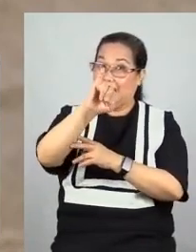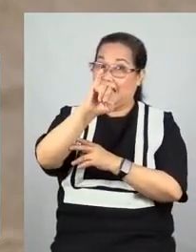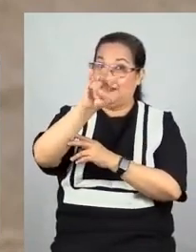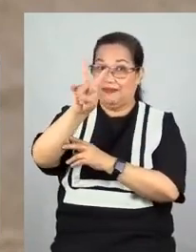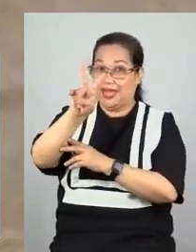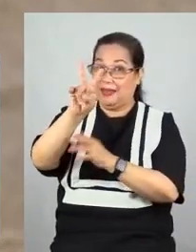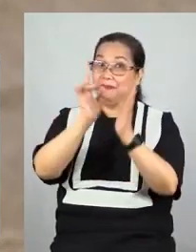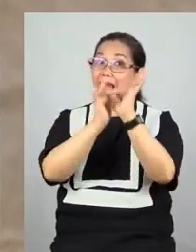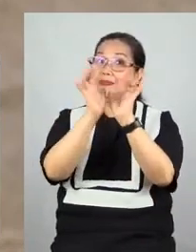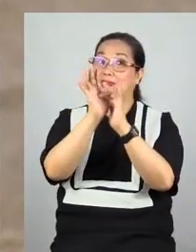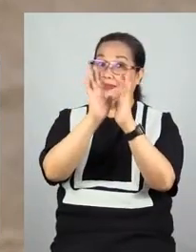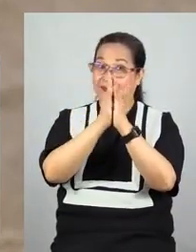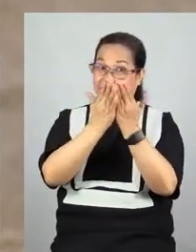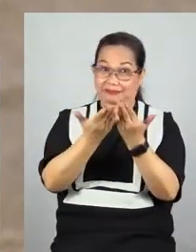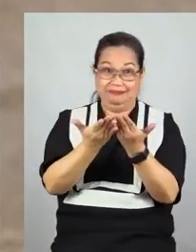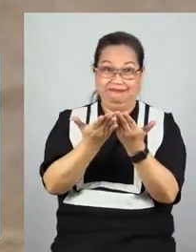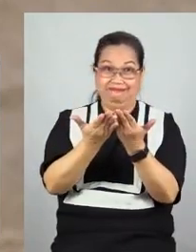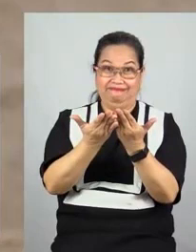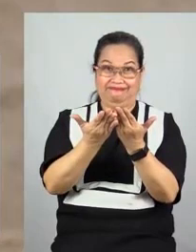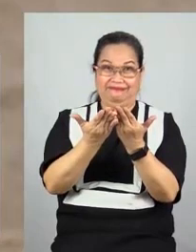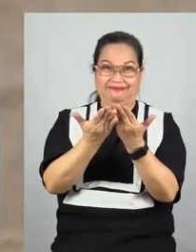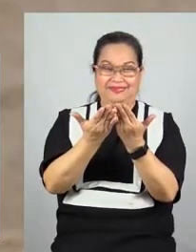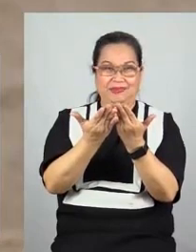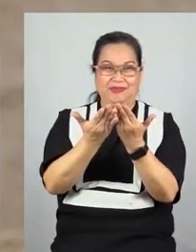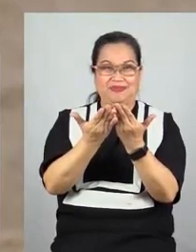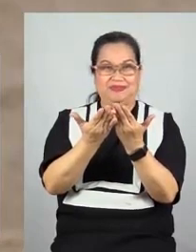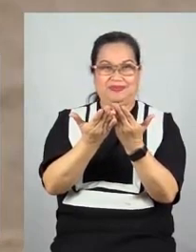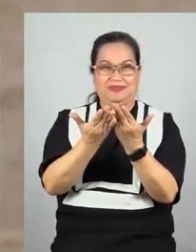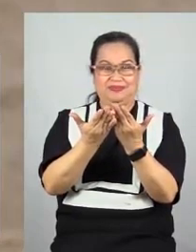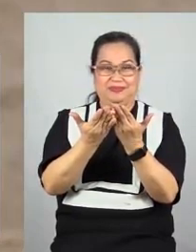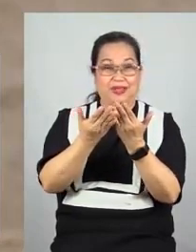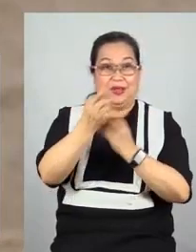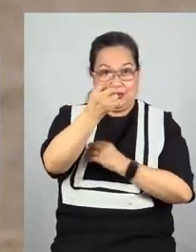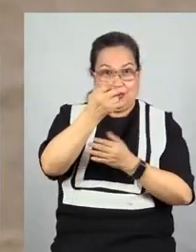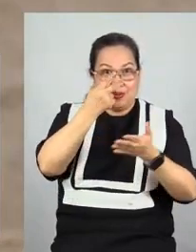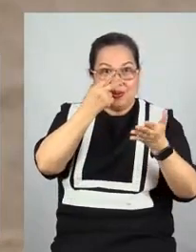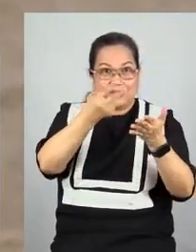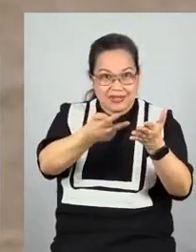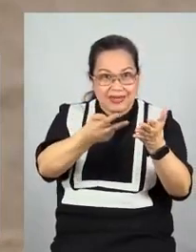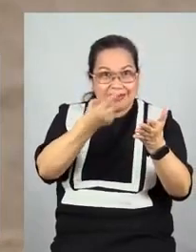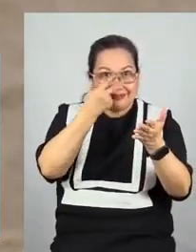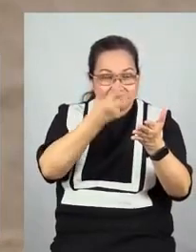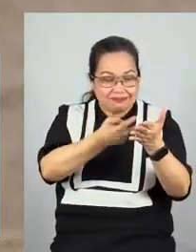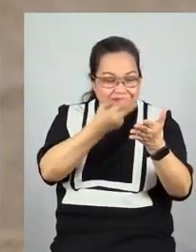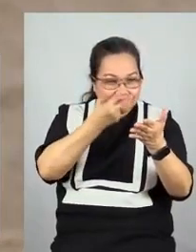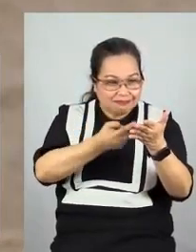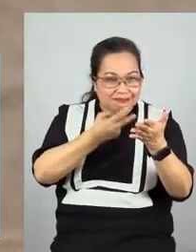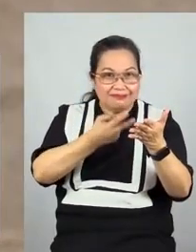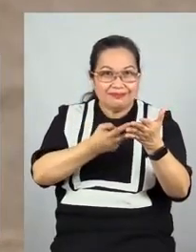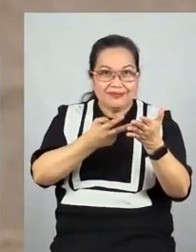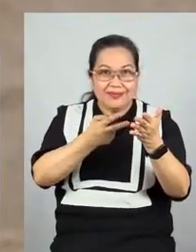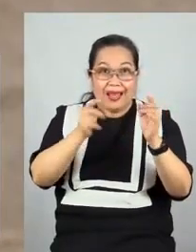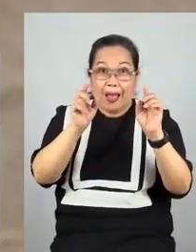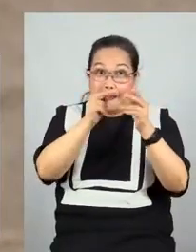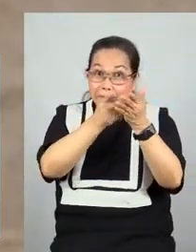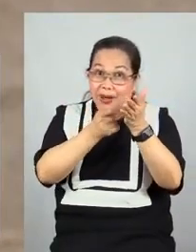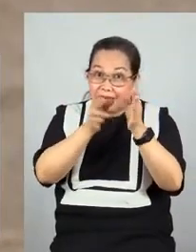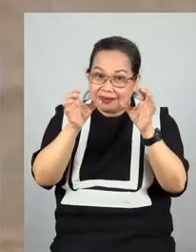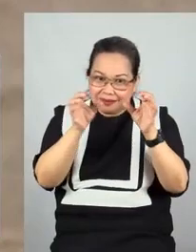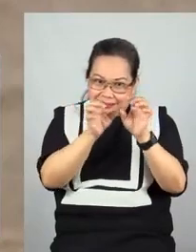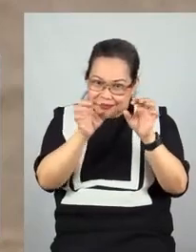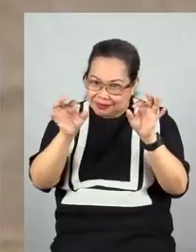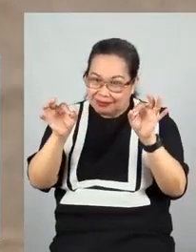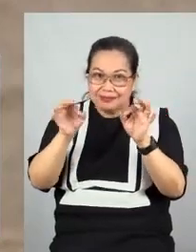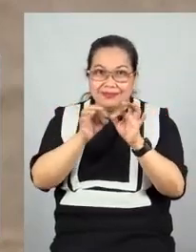International Version or NIV, makikita niyo po doon na itong section na ito